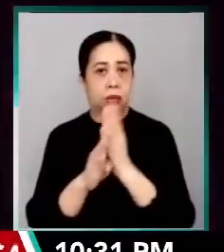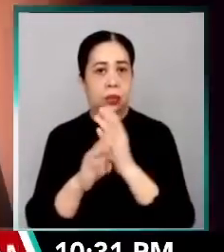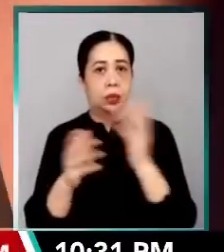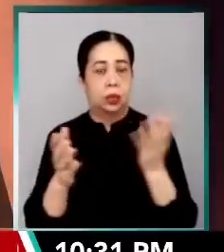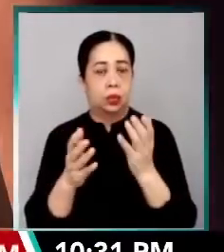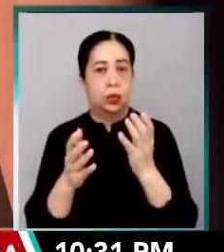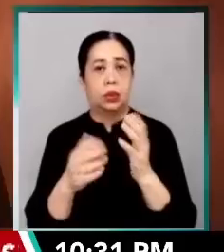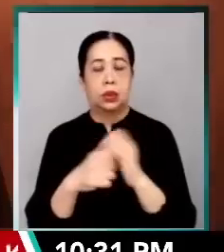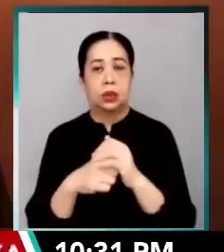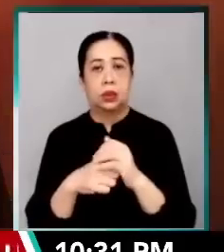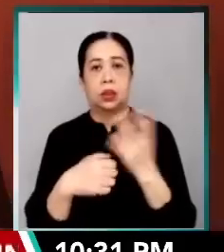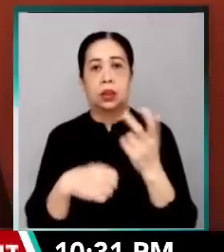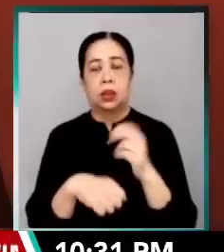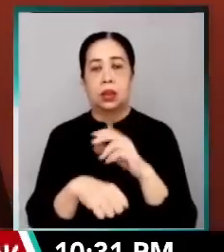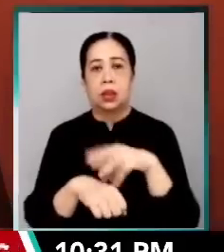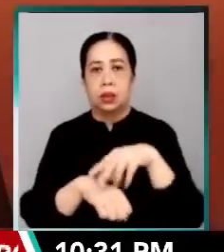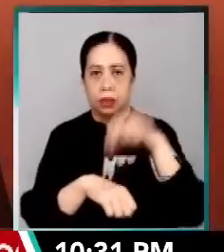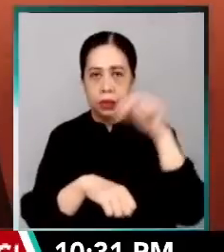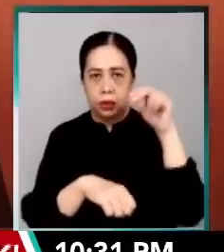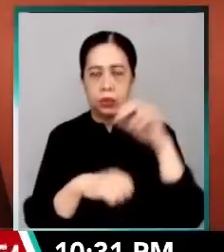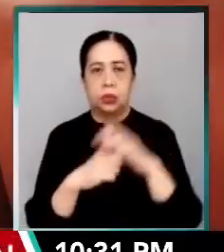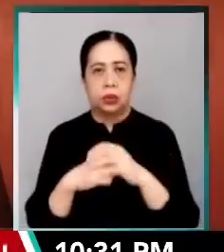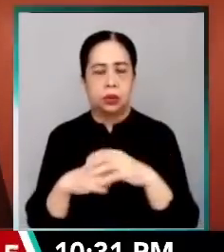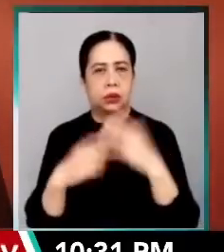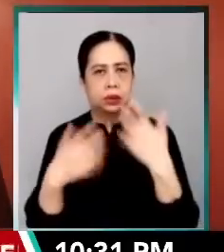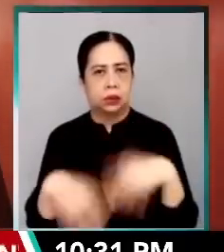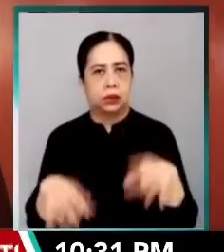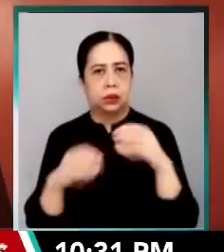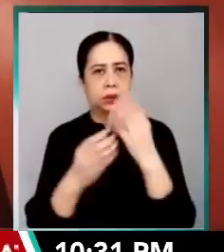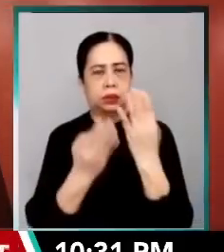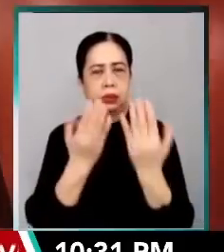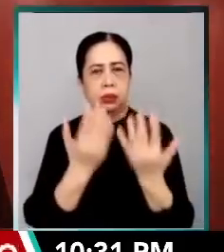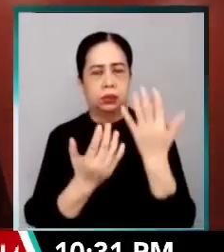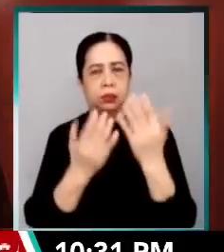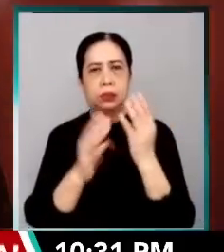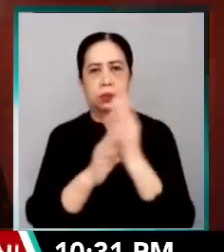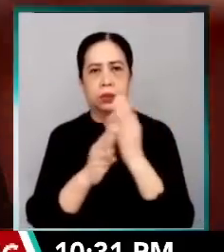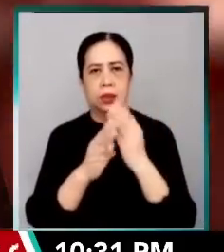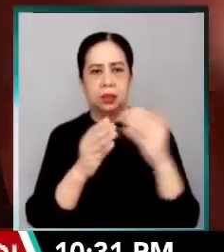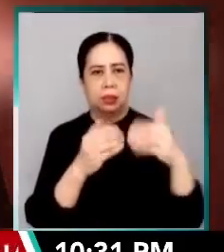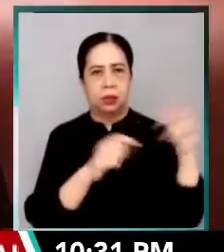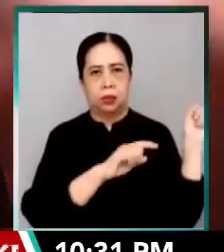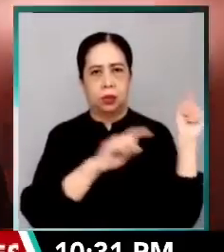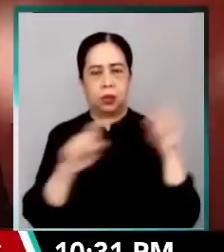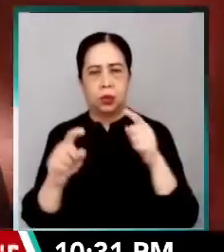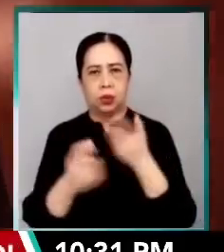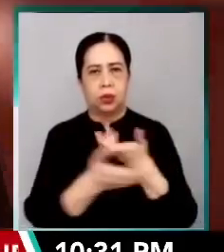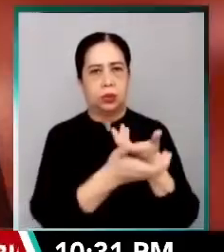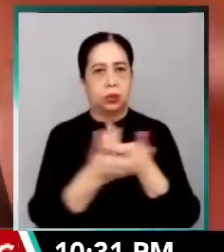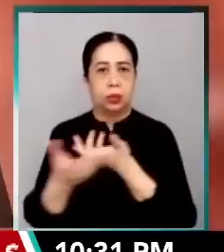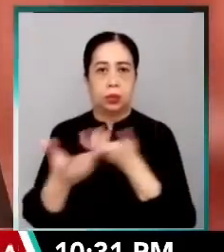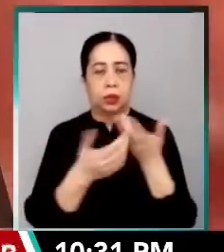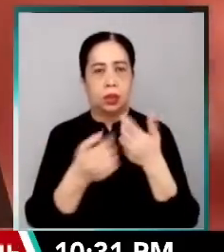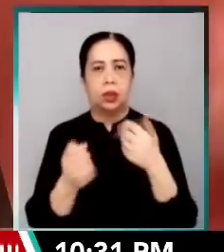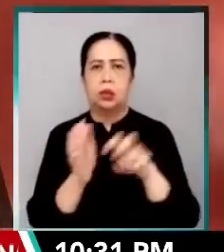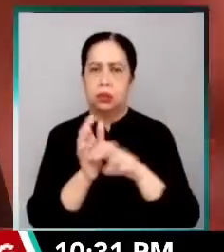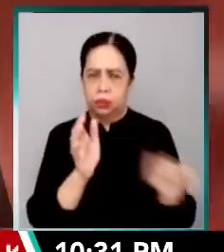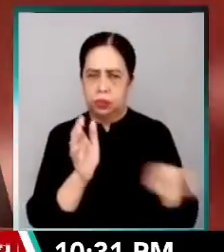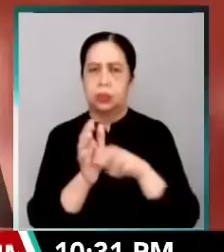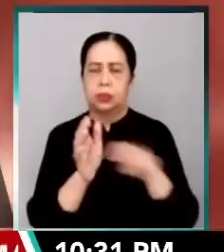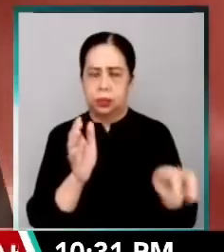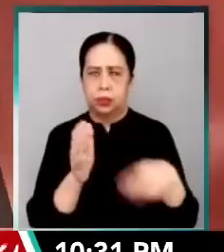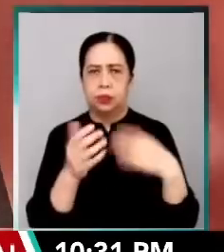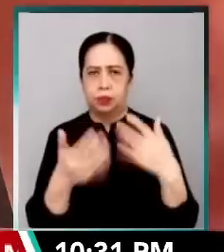Norte. Tuluyan nang natupok ang bus bago pa dumating ang mga bumbero. Nakababa naman ang mga pasahero